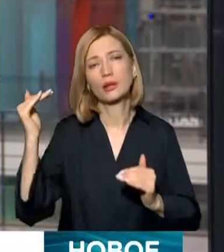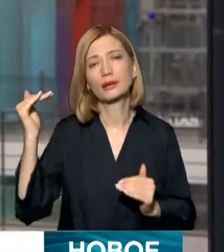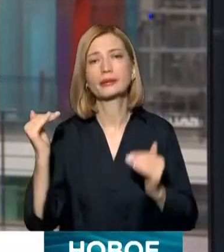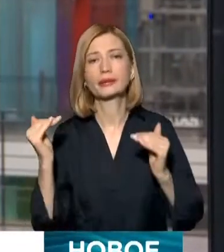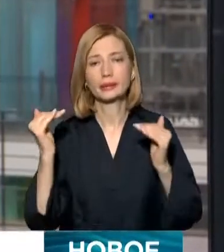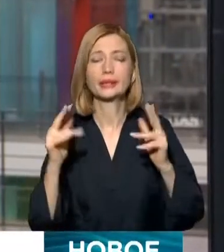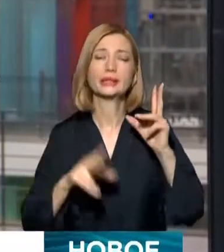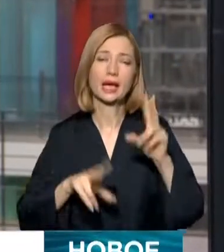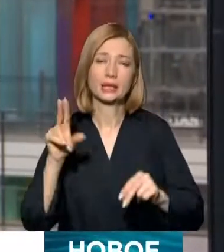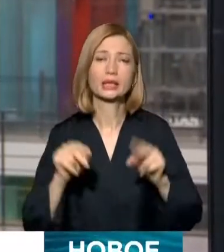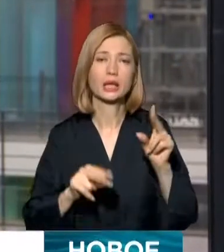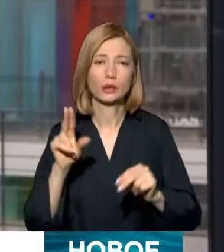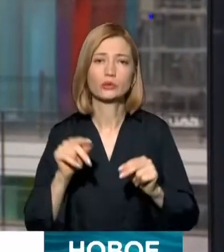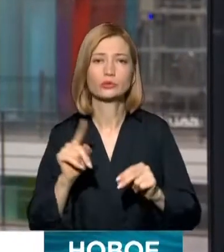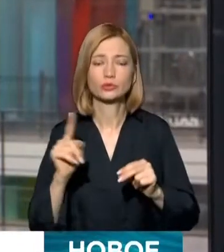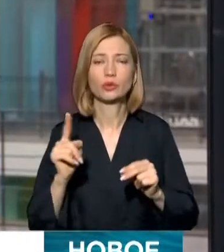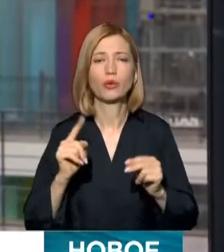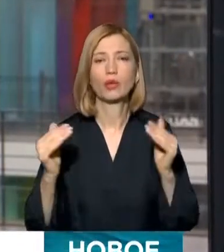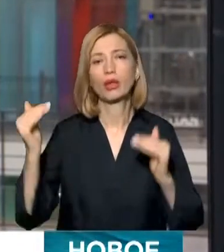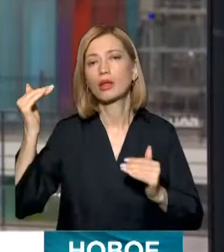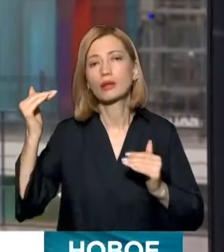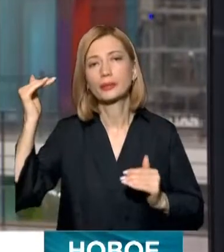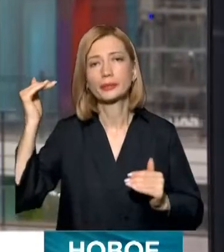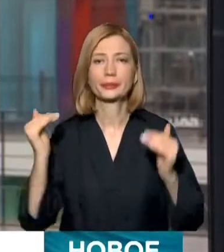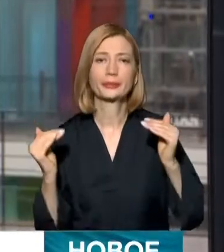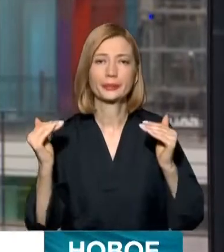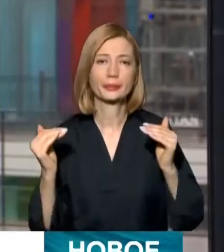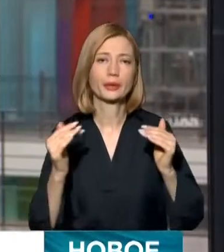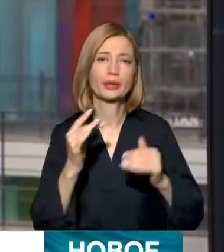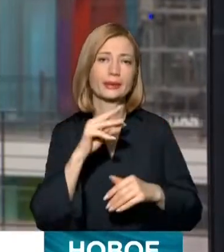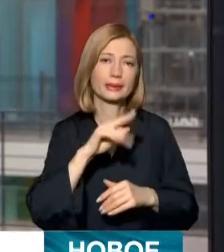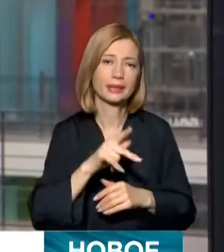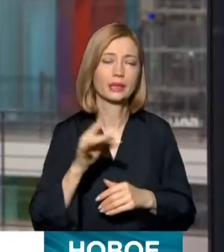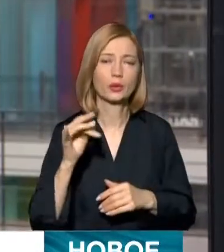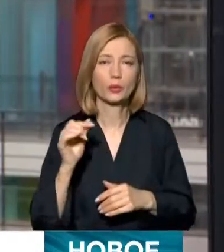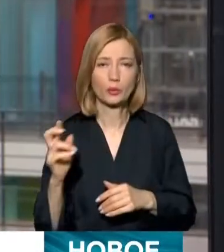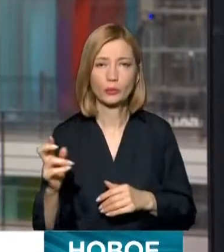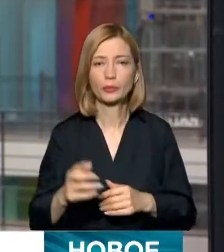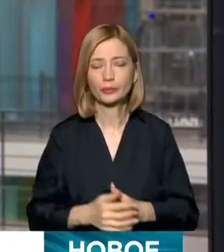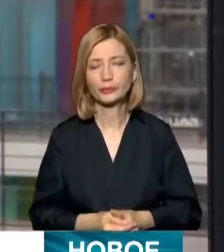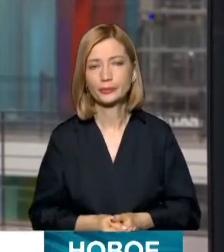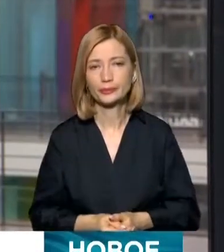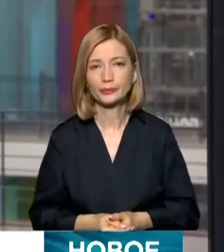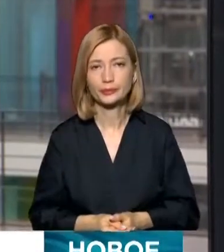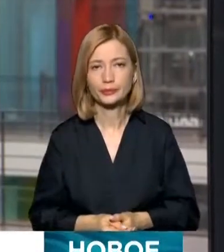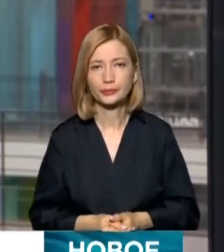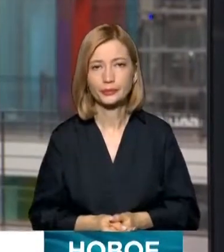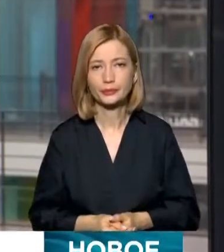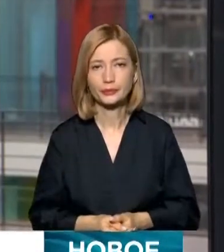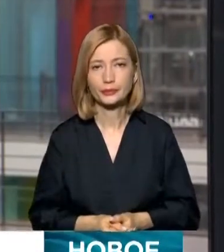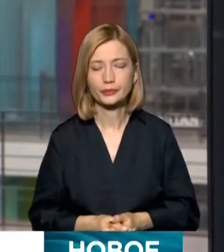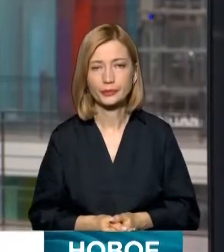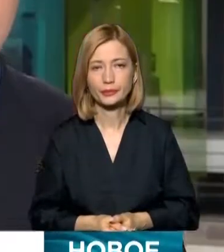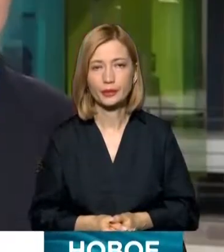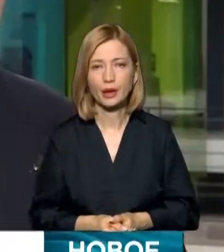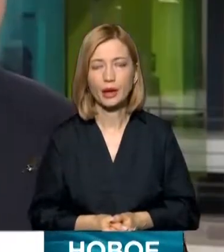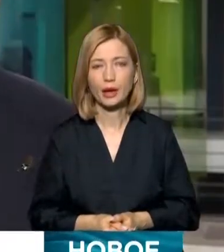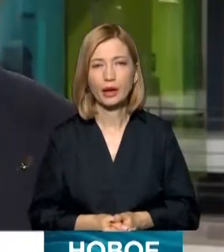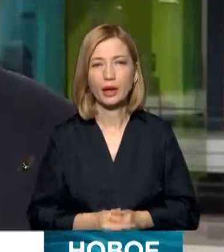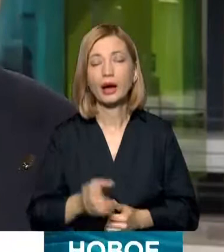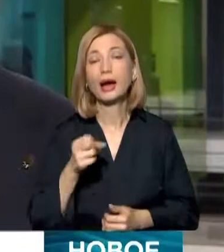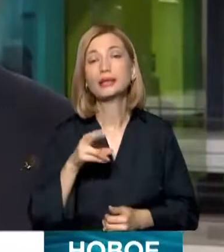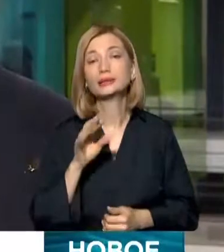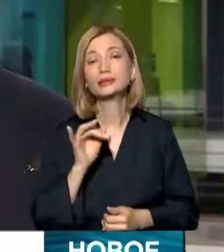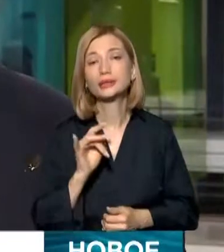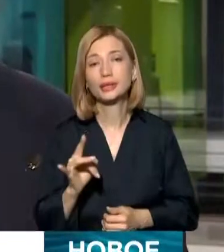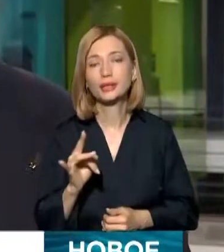что оно приведет к более такому равновесному состоянию тенге к рублю, потому что тенге привязан сегодня к корзине мировых валют, а не к рублю. Алишер, это